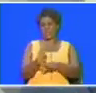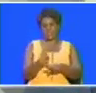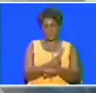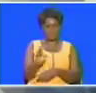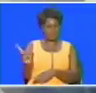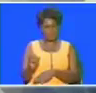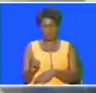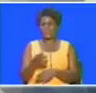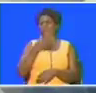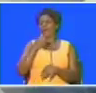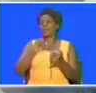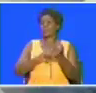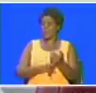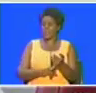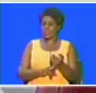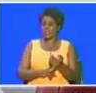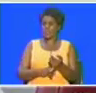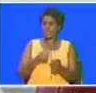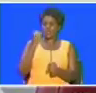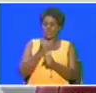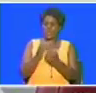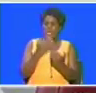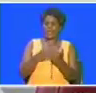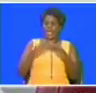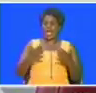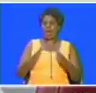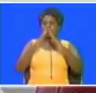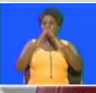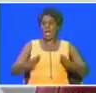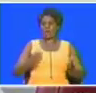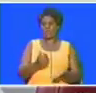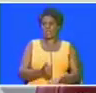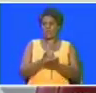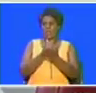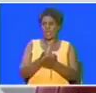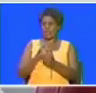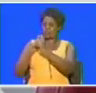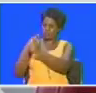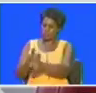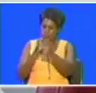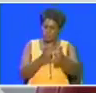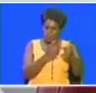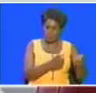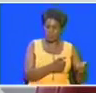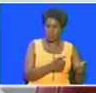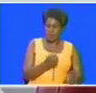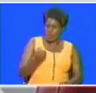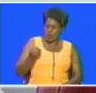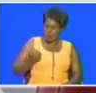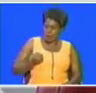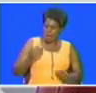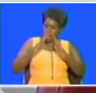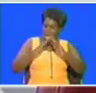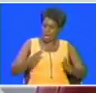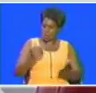unamwacha mtoto wako hivyo. Mume anafaa kumchukulia vipi msichana wa kazi? Kwa mfano akienda safarini anawaletea nyie wote zawadi. Huyo